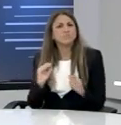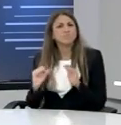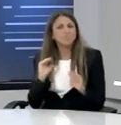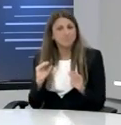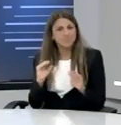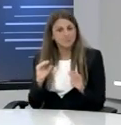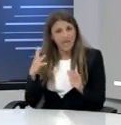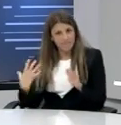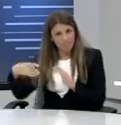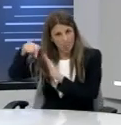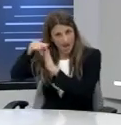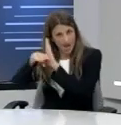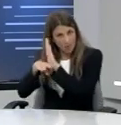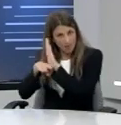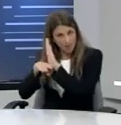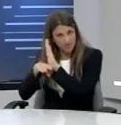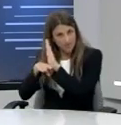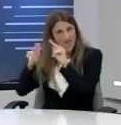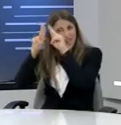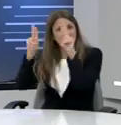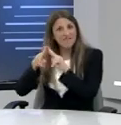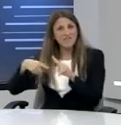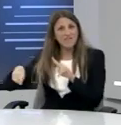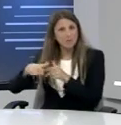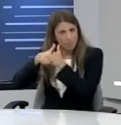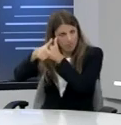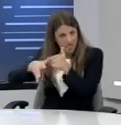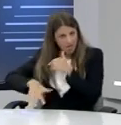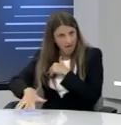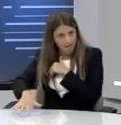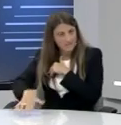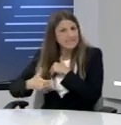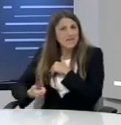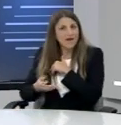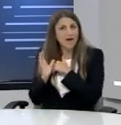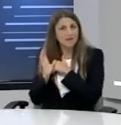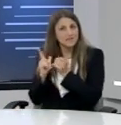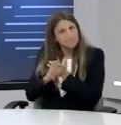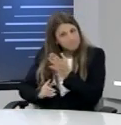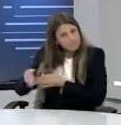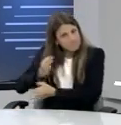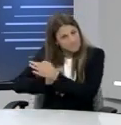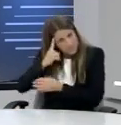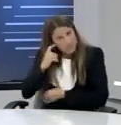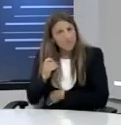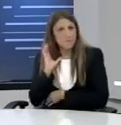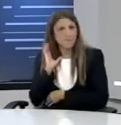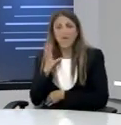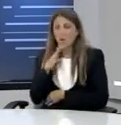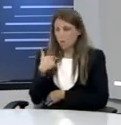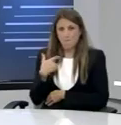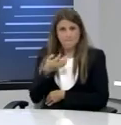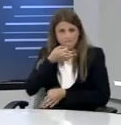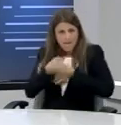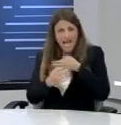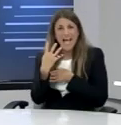θα το εφαρμόσετε? Το διεθνές δίκαιο θα το εφαρμόσετε? Τι ακριβώς θα κάνετε? Πείτε μας να ξέρουμε κι εμείς. Εγώ μίλησα για